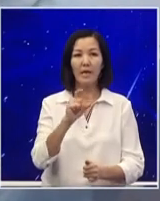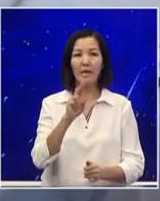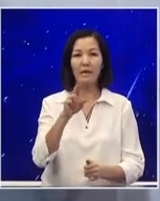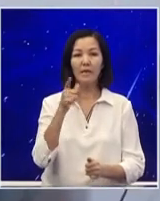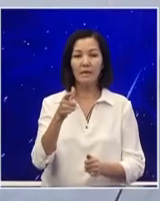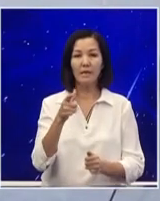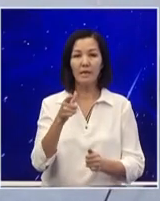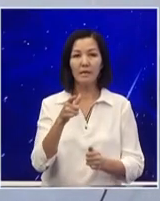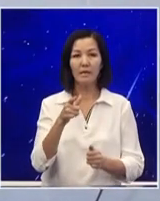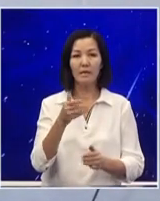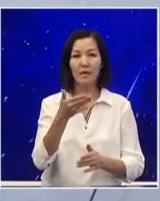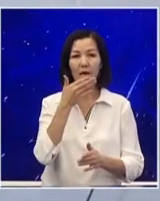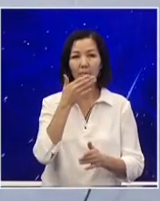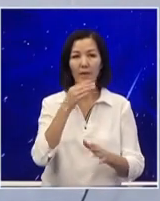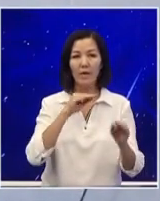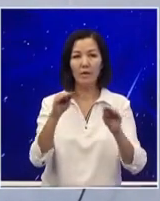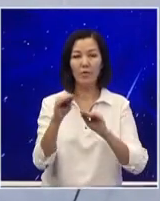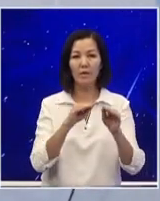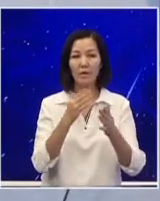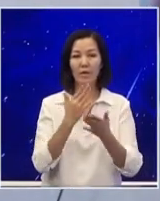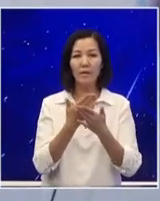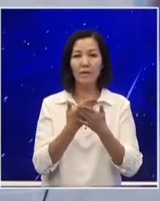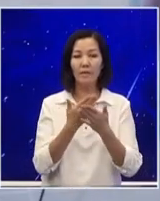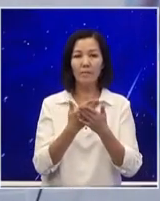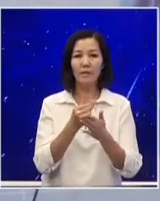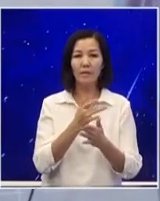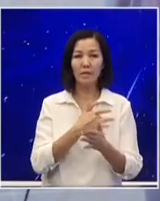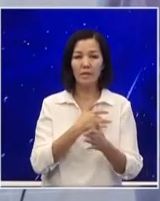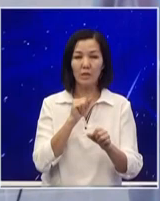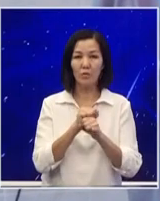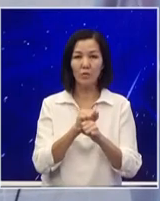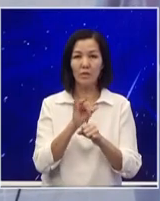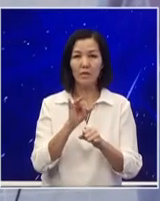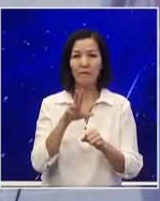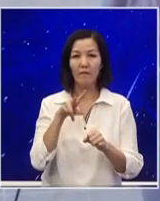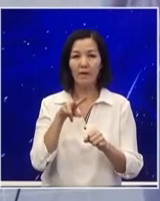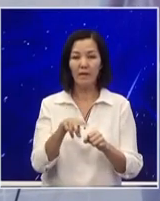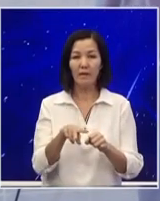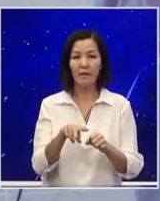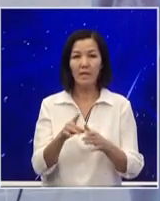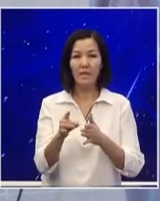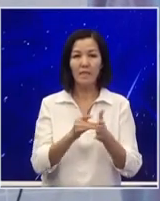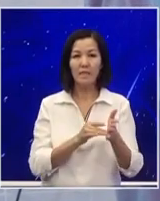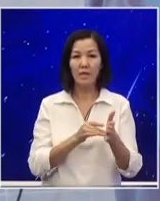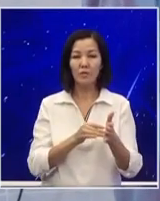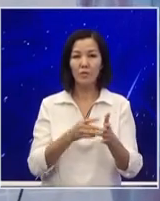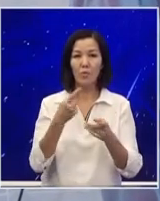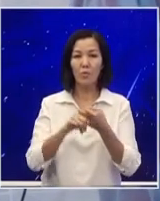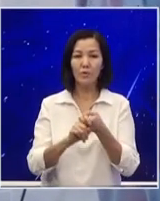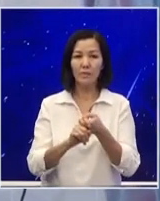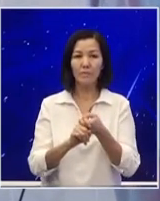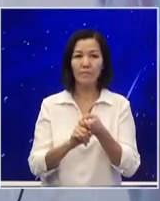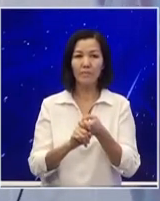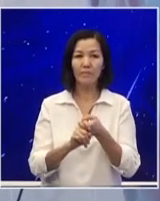жерде. Мынау дефибриллятор, если остановка сердца болғанда. Мынау ИВЛ аппарат. Сразу же бәрін мына жерде жасайып, потом